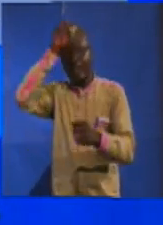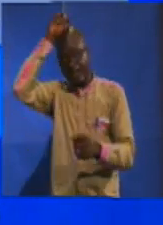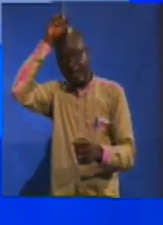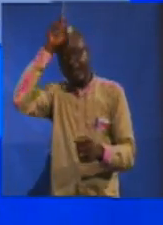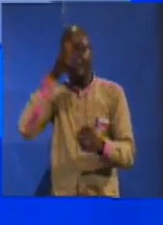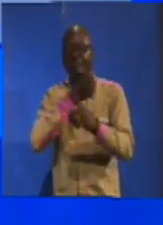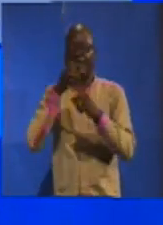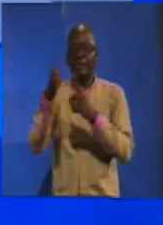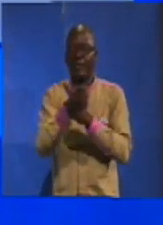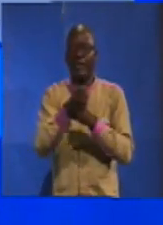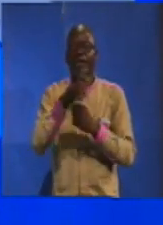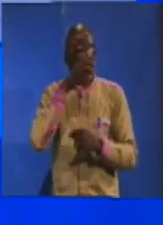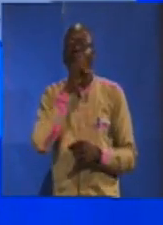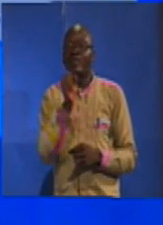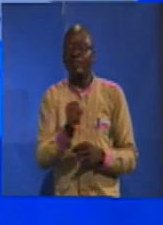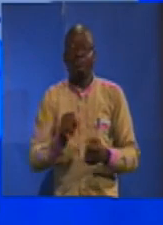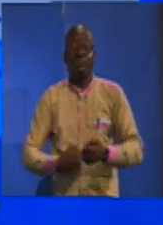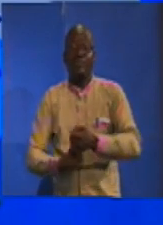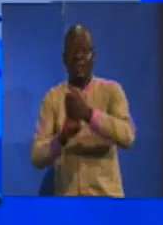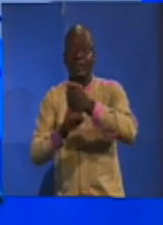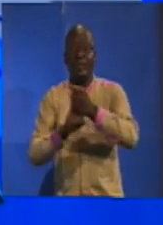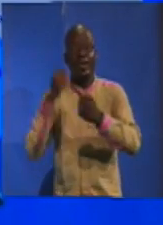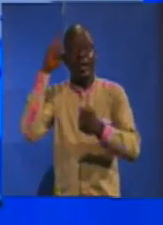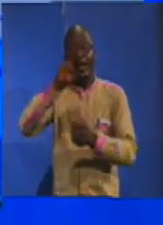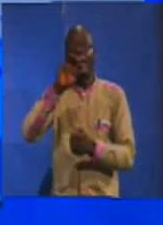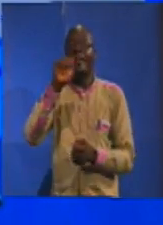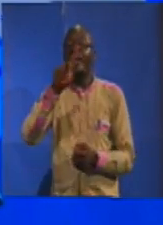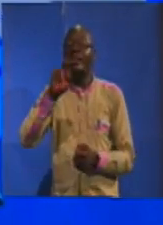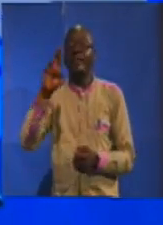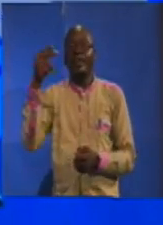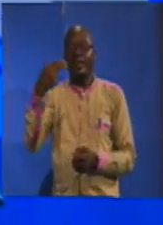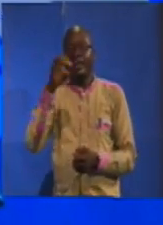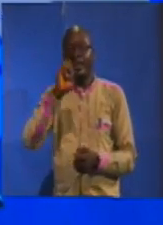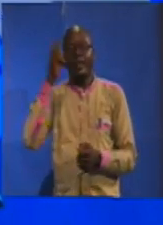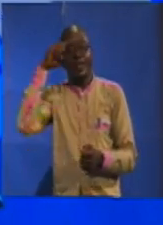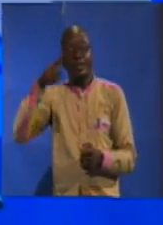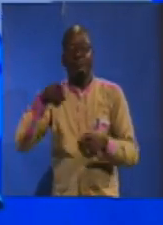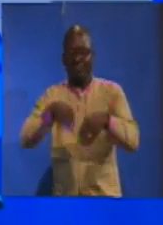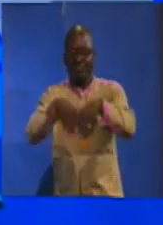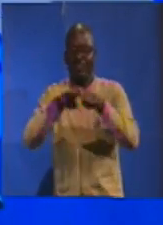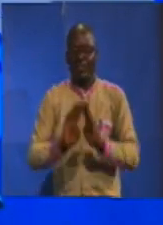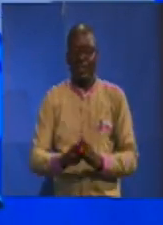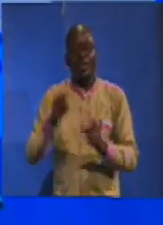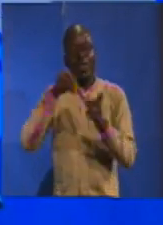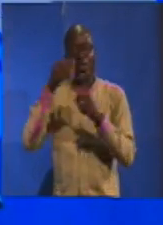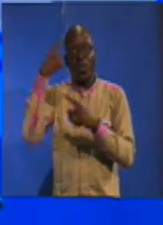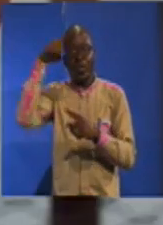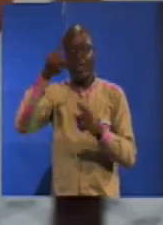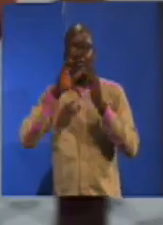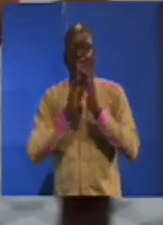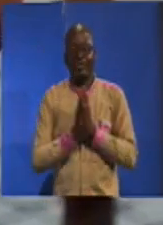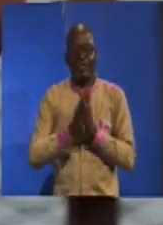semble-t-il, que l'ex-dirigeant défunt soit un martyr pour ses partisans et le lieu de son enterrement, un lieu de pèlerinage.